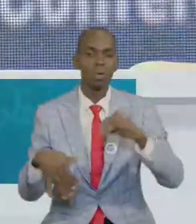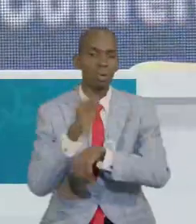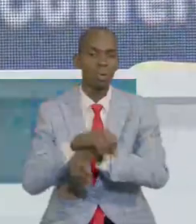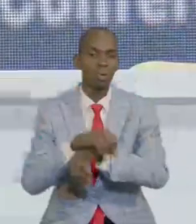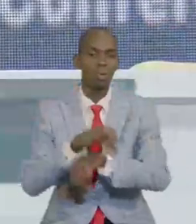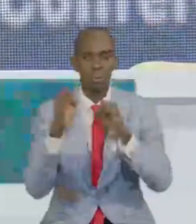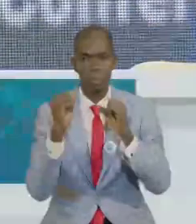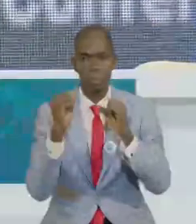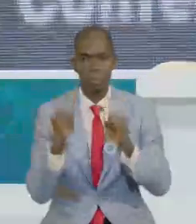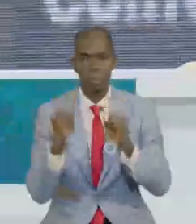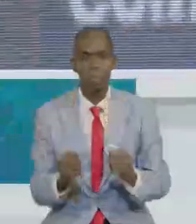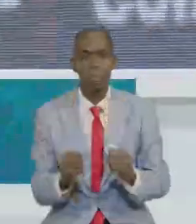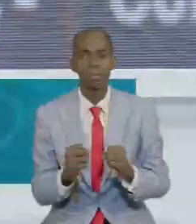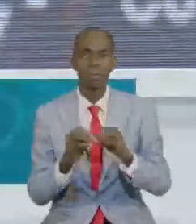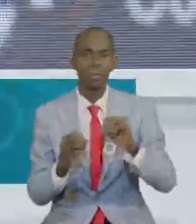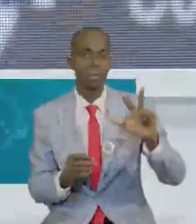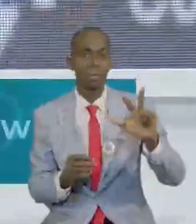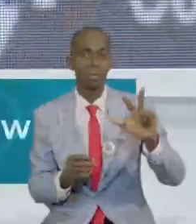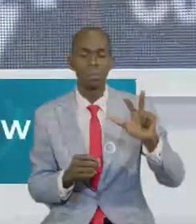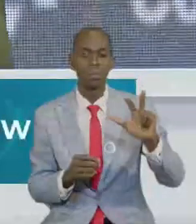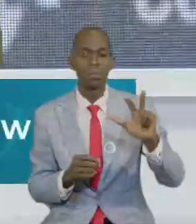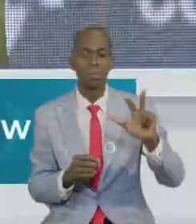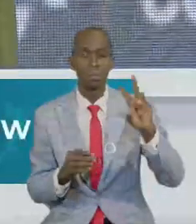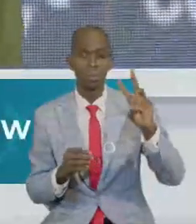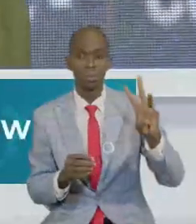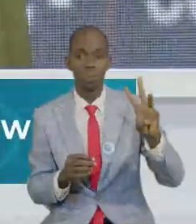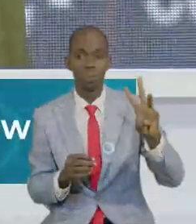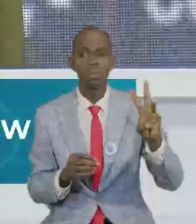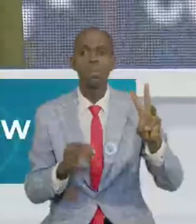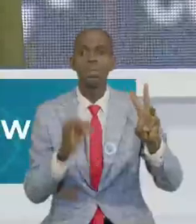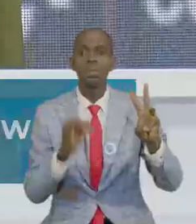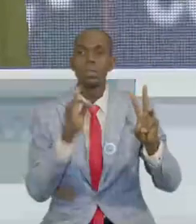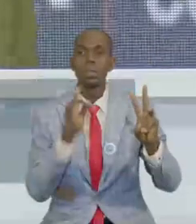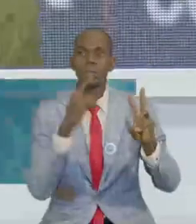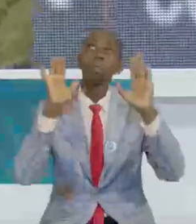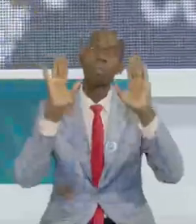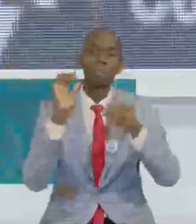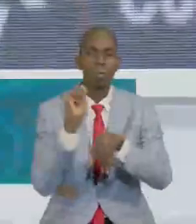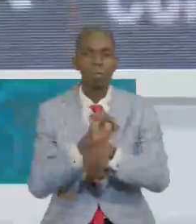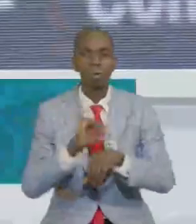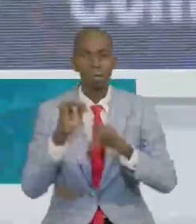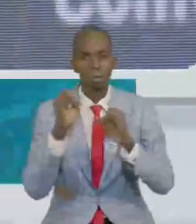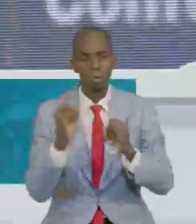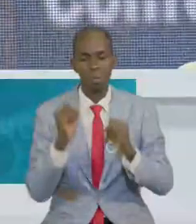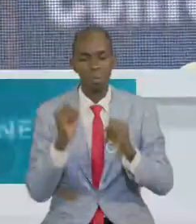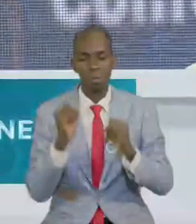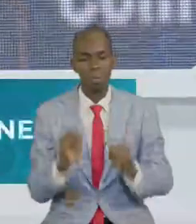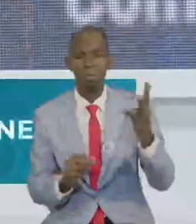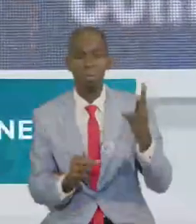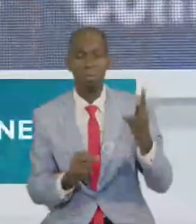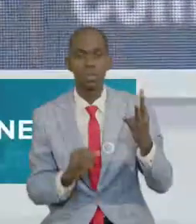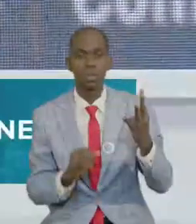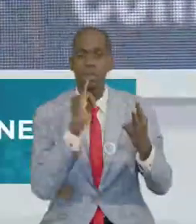anglais, c'est la puissance triomphante. W is the wonder working power. La troisième lettre, c'est la puissance miraculeuse. Four, that is